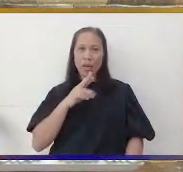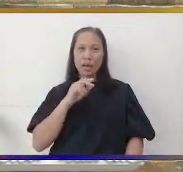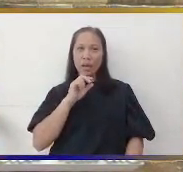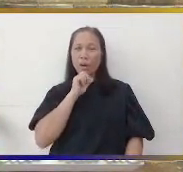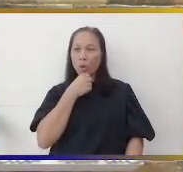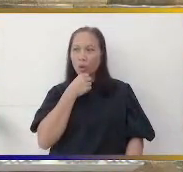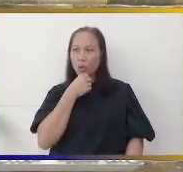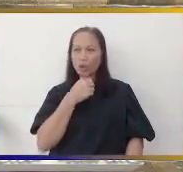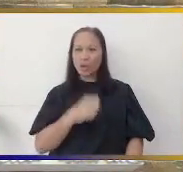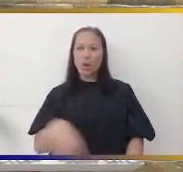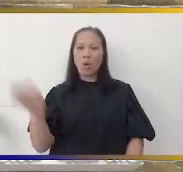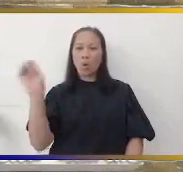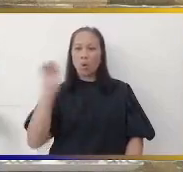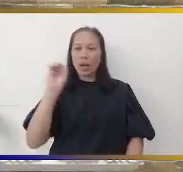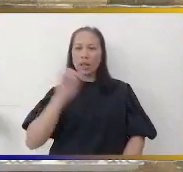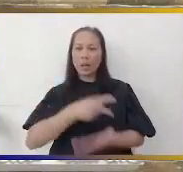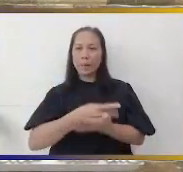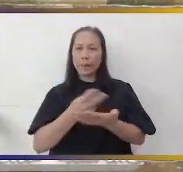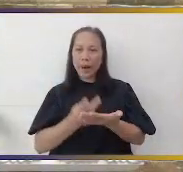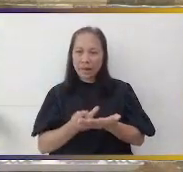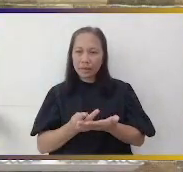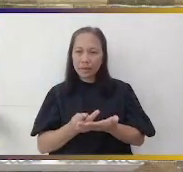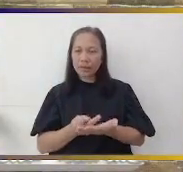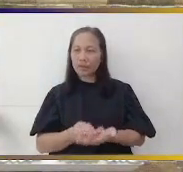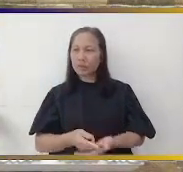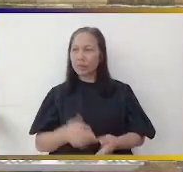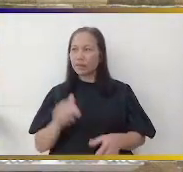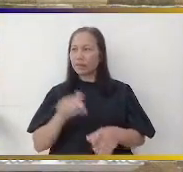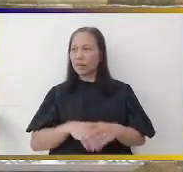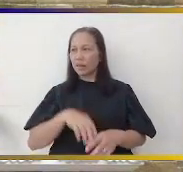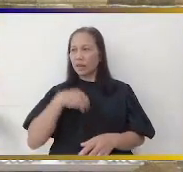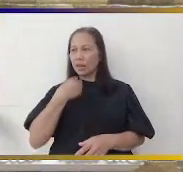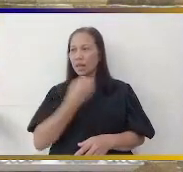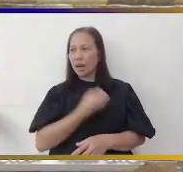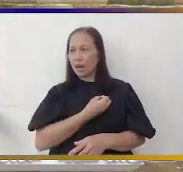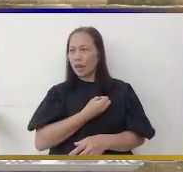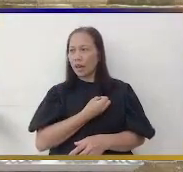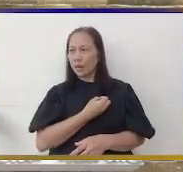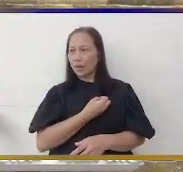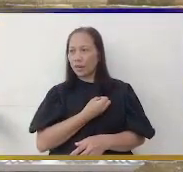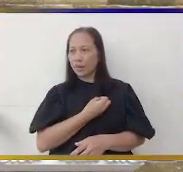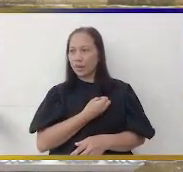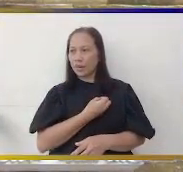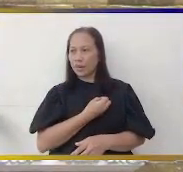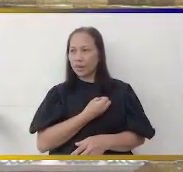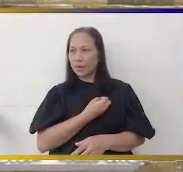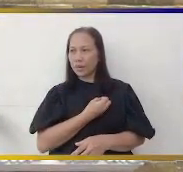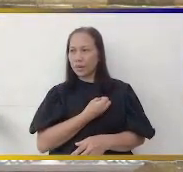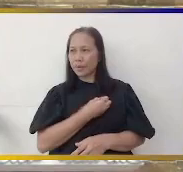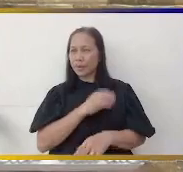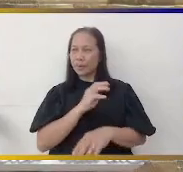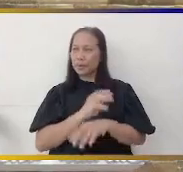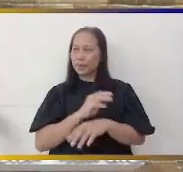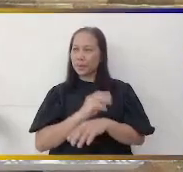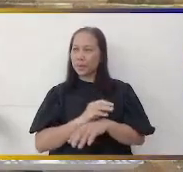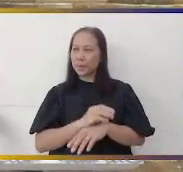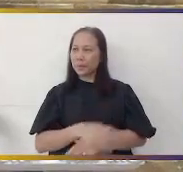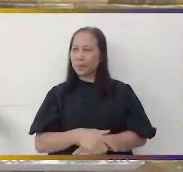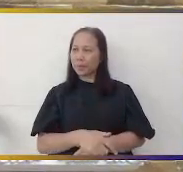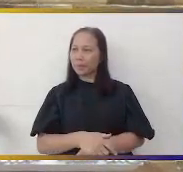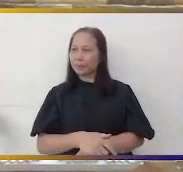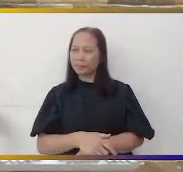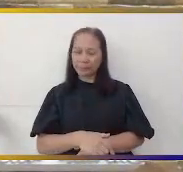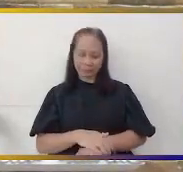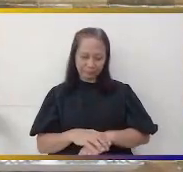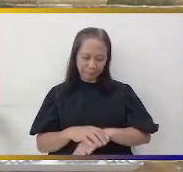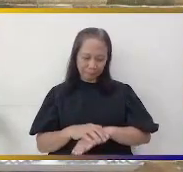Fellowship O sabi nga any amount naman pwede niyo ibigay kahit piso lang pwede mong ibigay eh kung isa Alam mong Yan lang yung